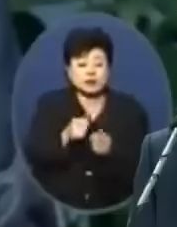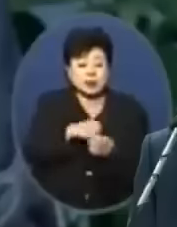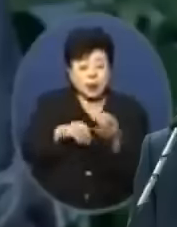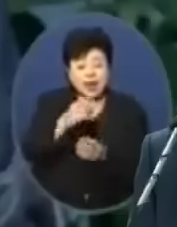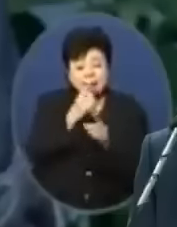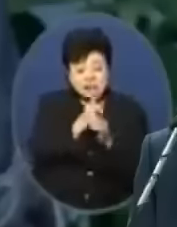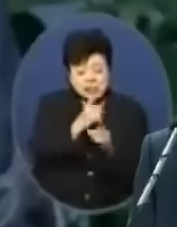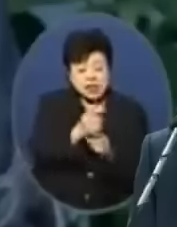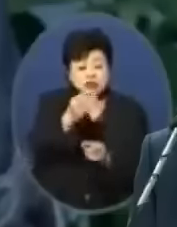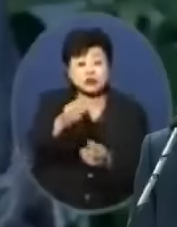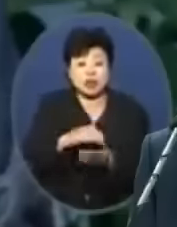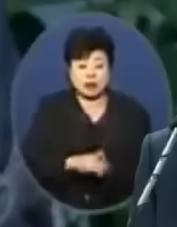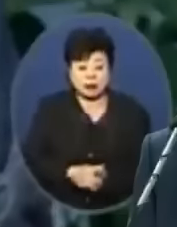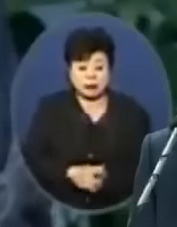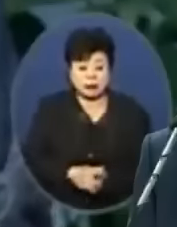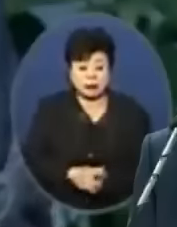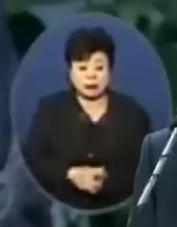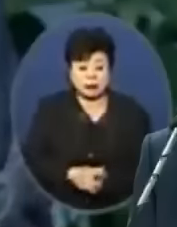환난을 이기게 해 주었다는 것입니다.